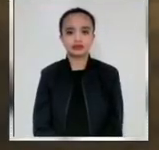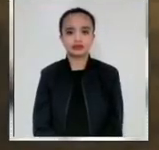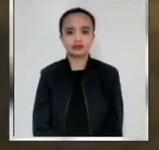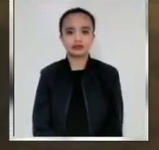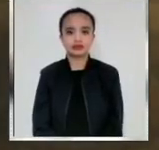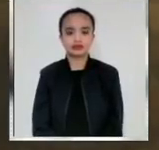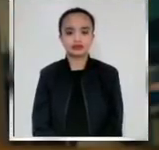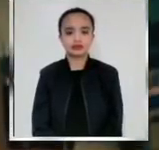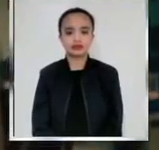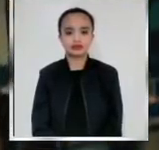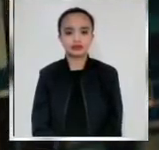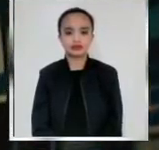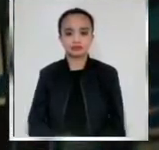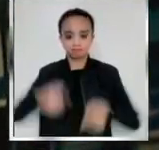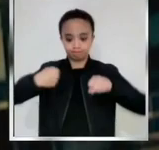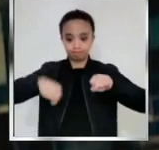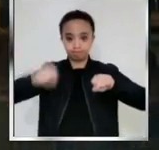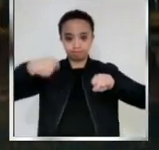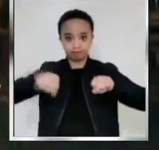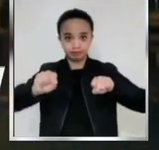Mula motorsiklo,